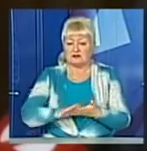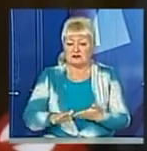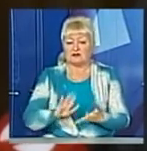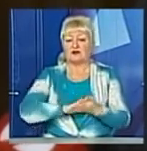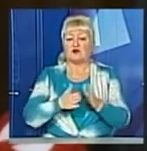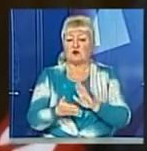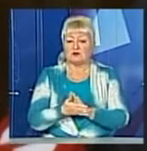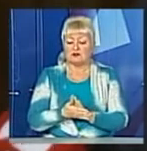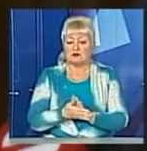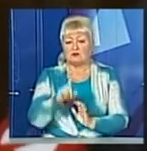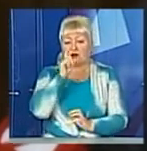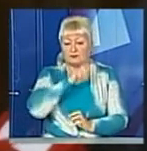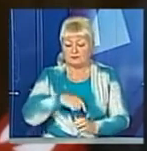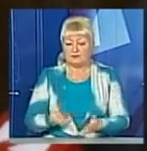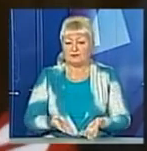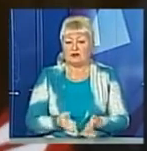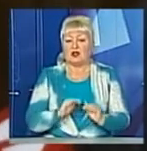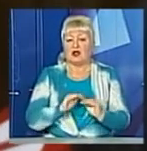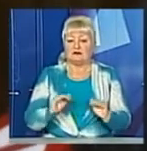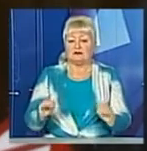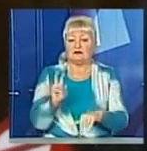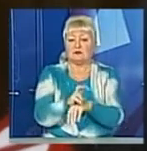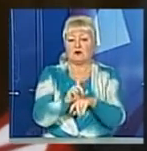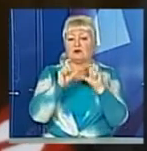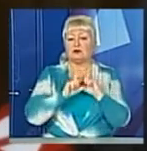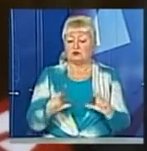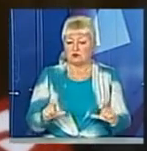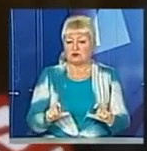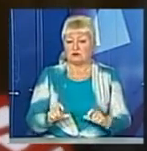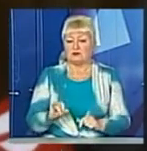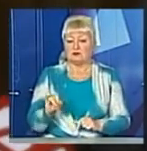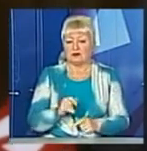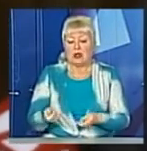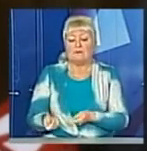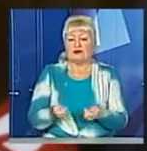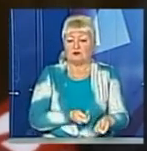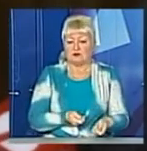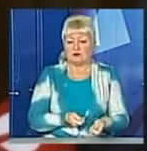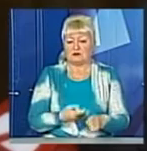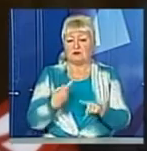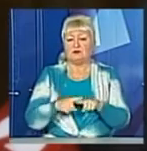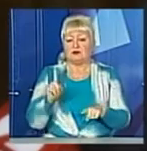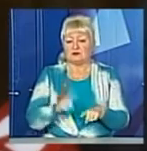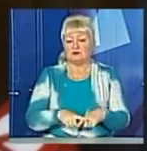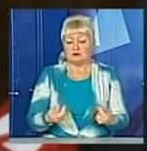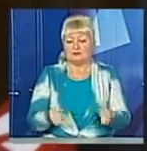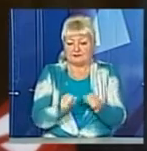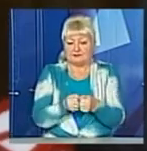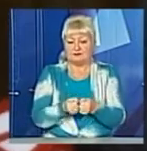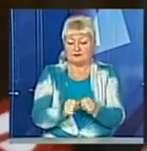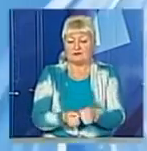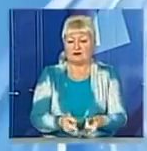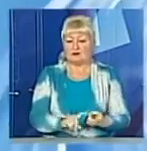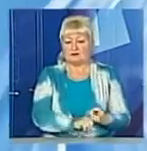санітарно-гігієнічна обстановка не дуже добра, ну але діти приходять до школи і приносять оцю так звану